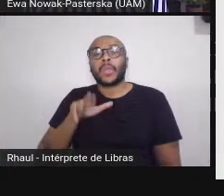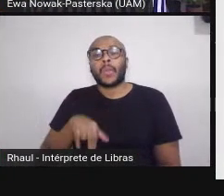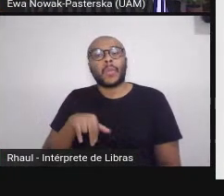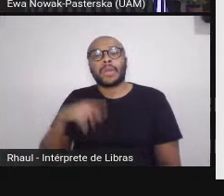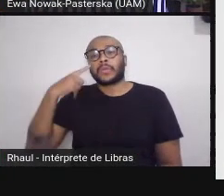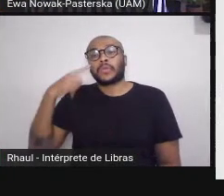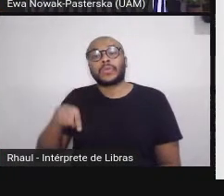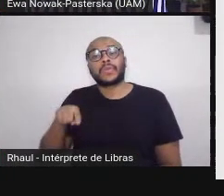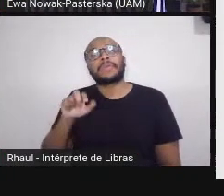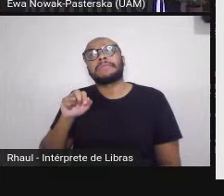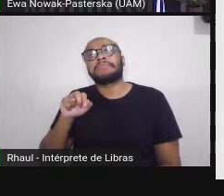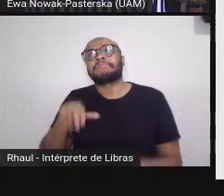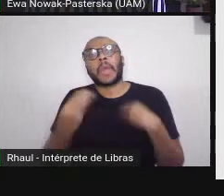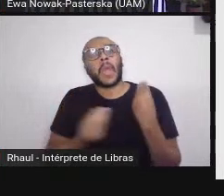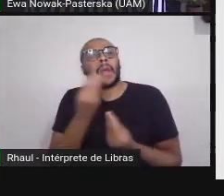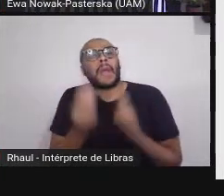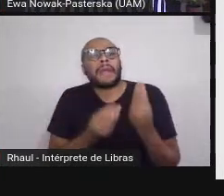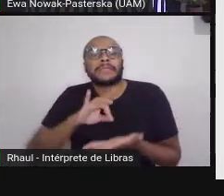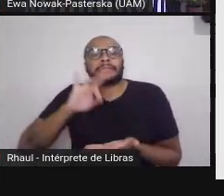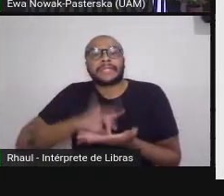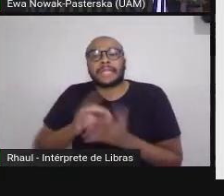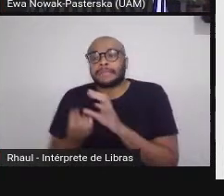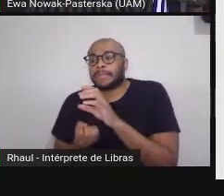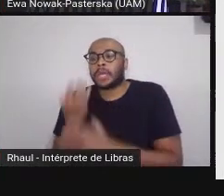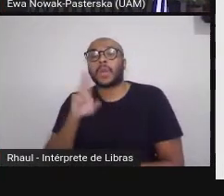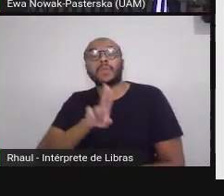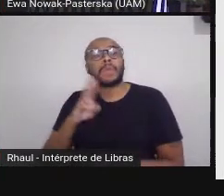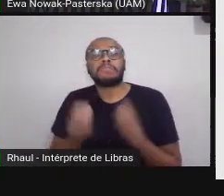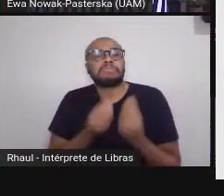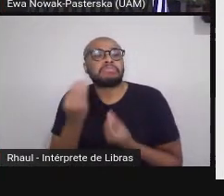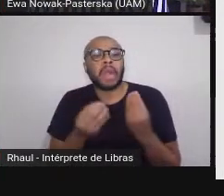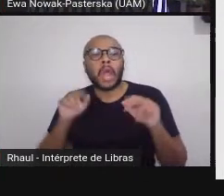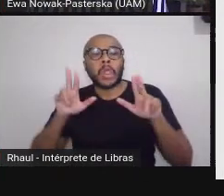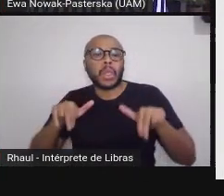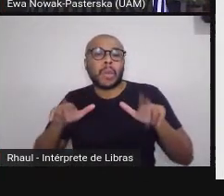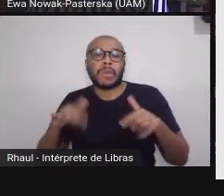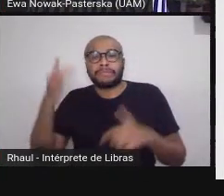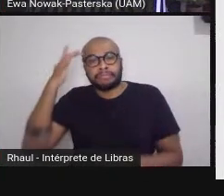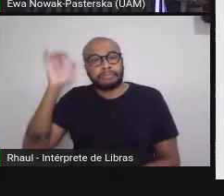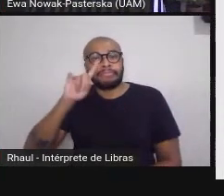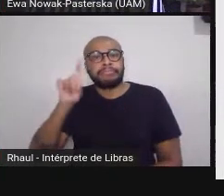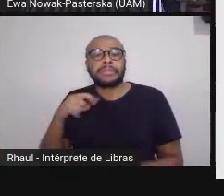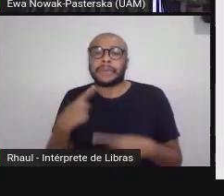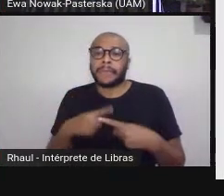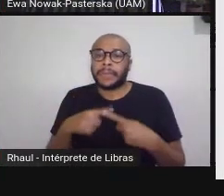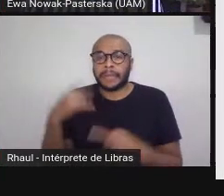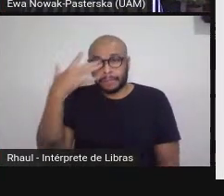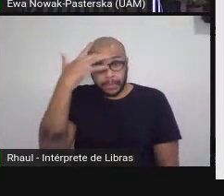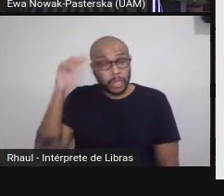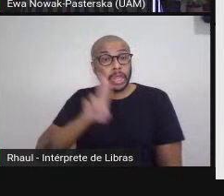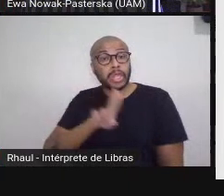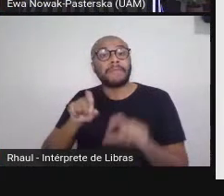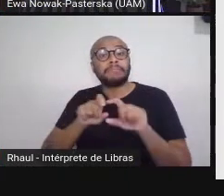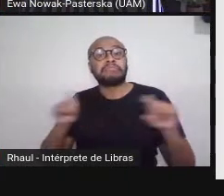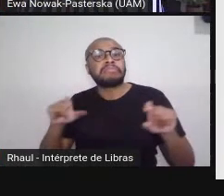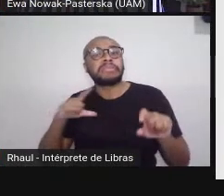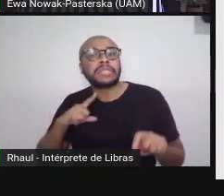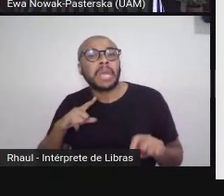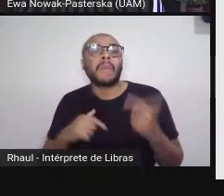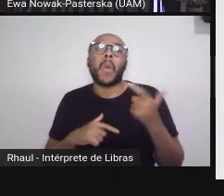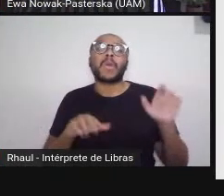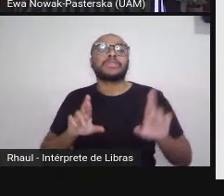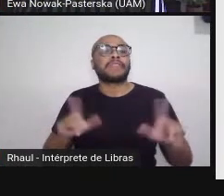descobrir como eles realmente surgiram, por que a pessoa se chamava dessa maneira ou não de outra